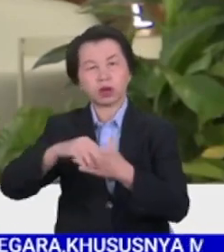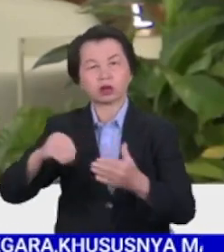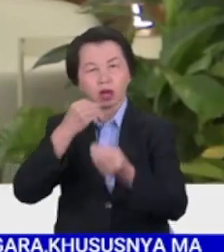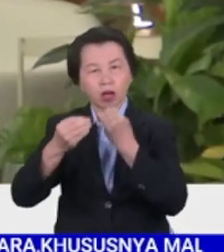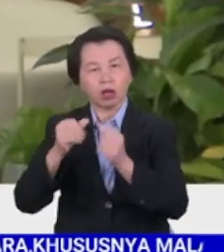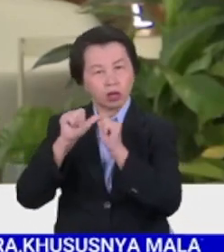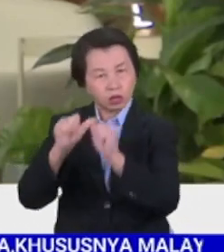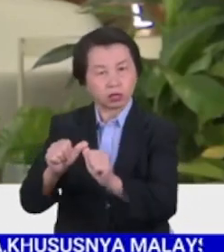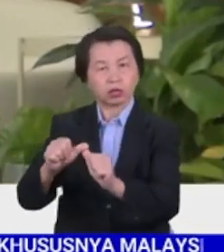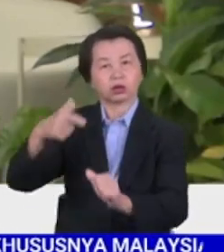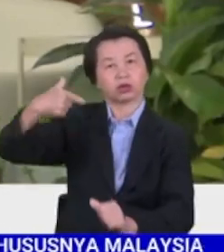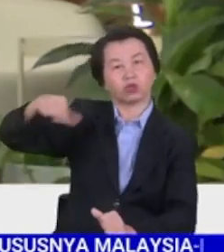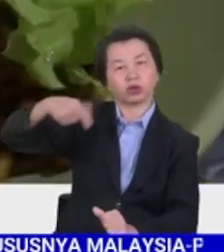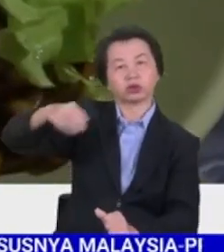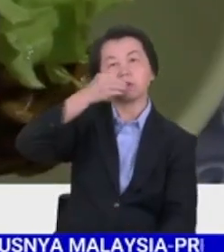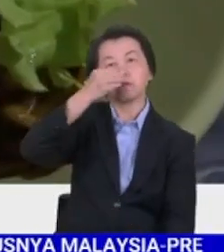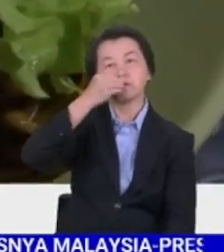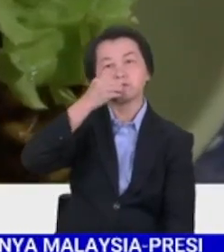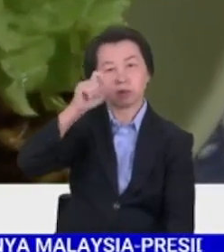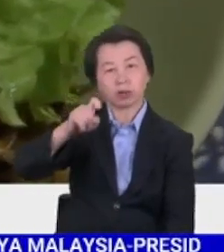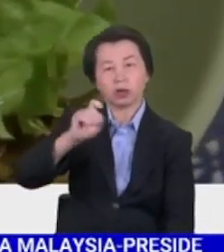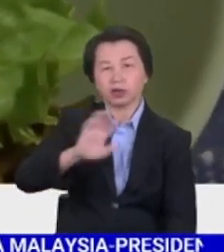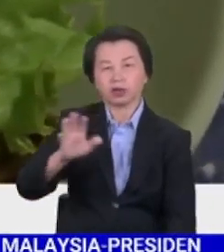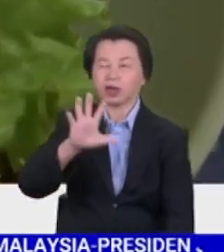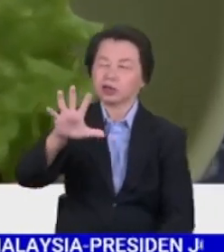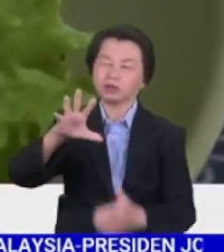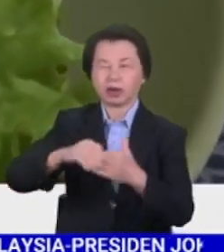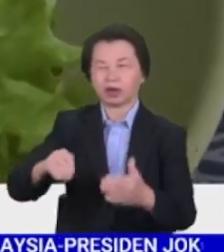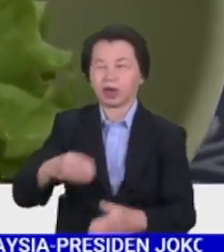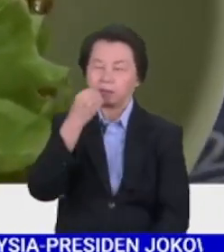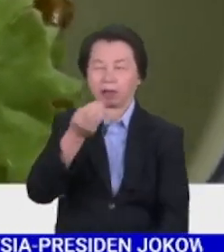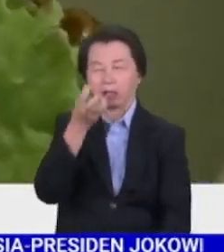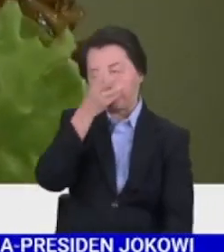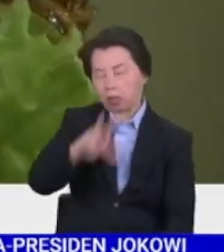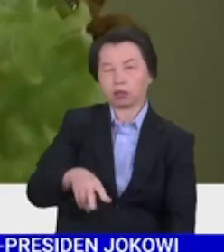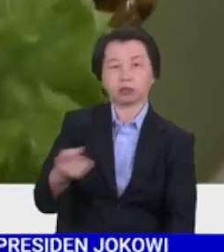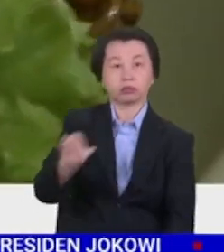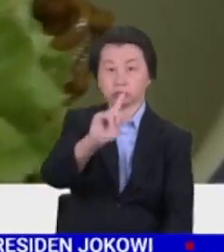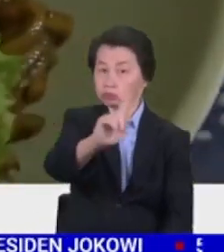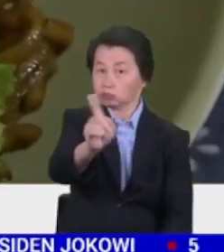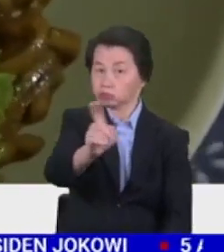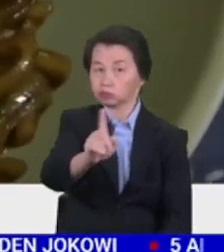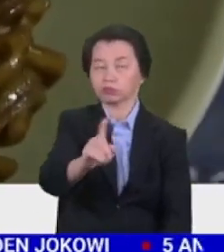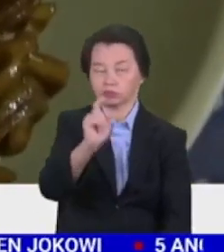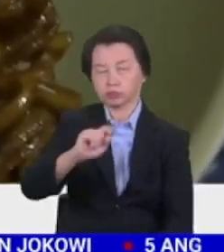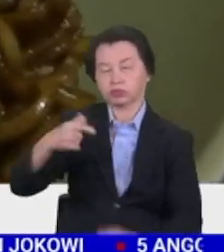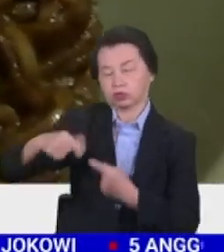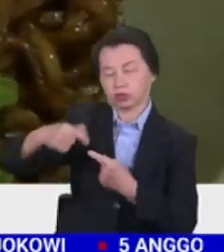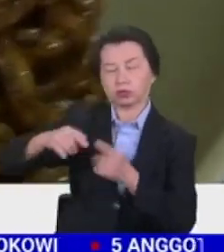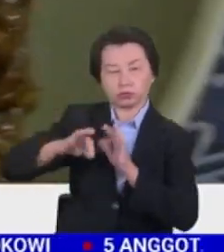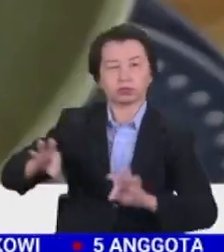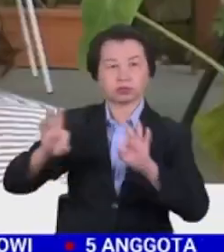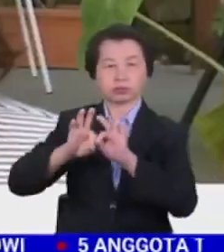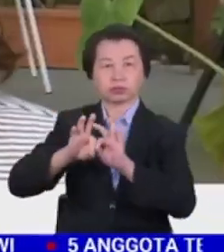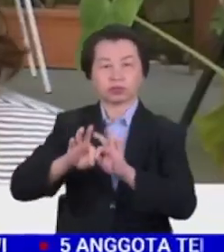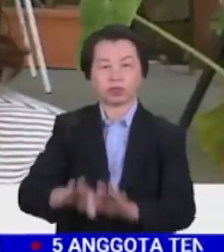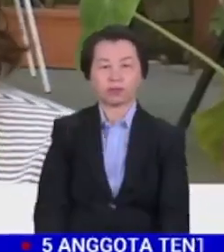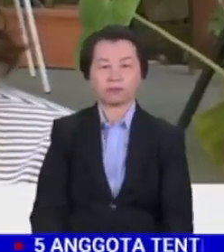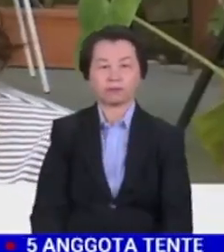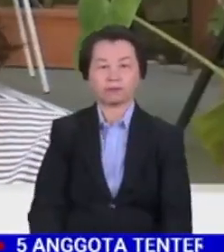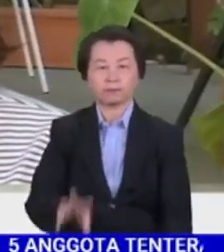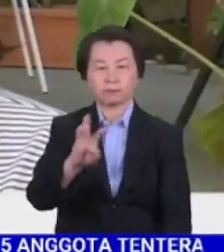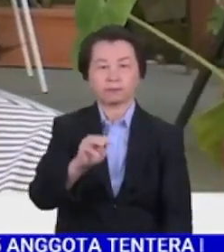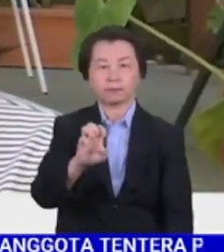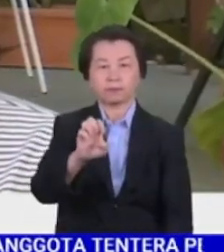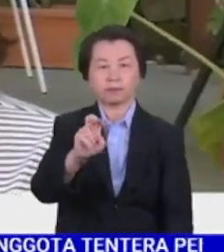ini, kita kekalkan kualiti makanan tu. Jangan sebab RM5 makanan tu kita abaikan kualiti makanan tersebutlah. Menu